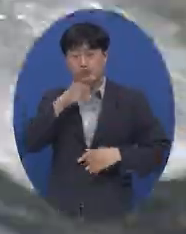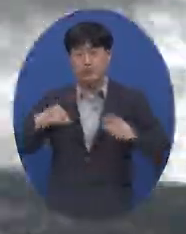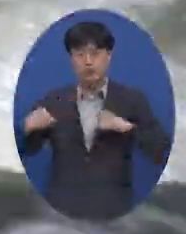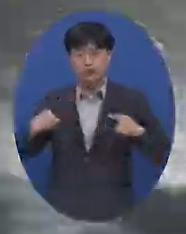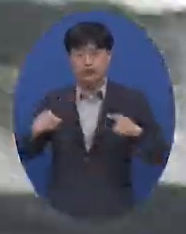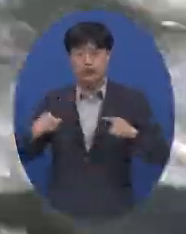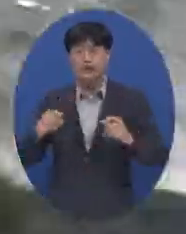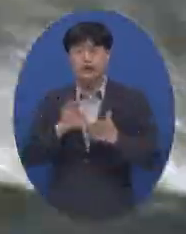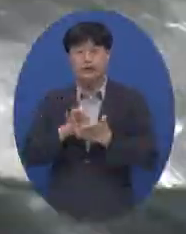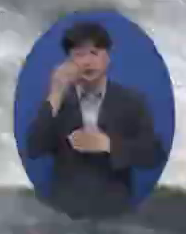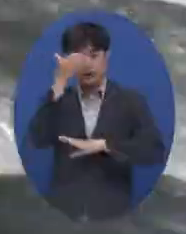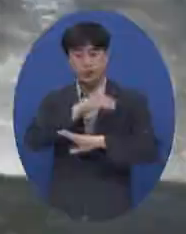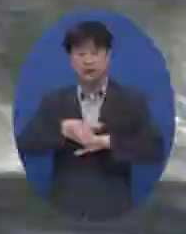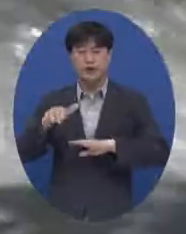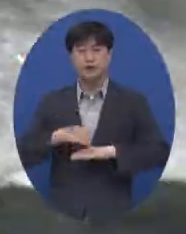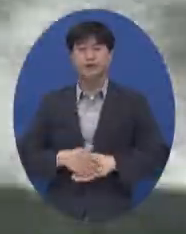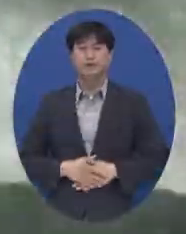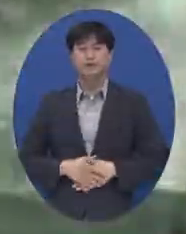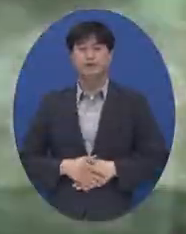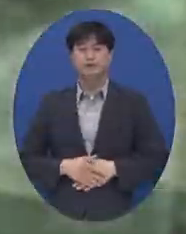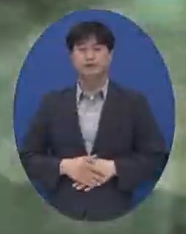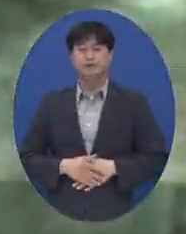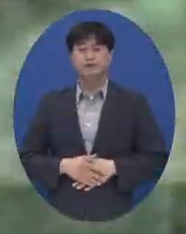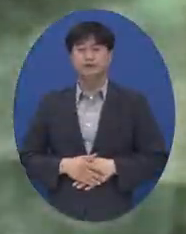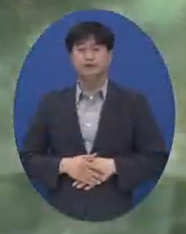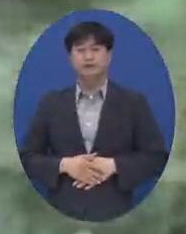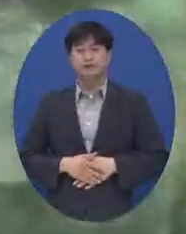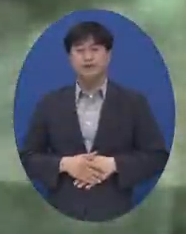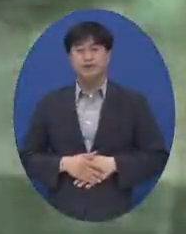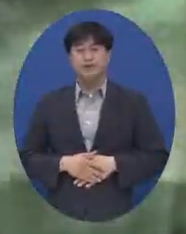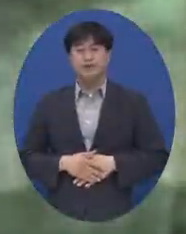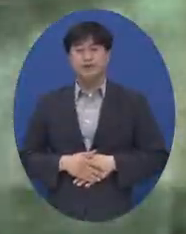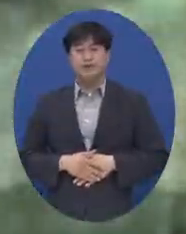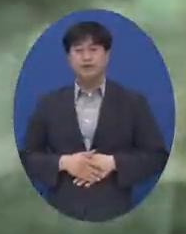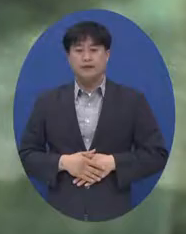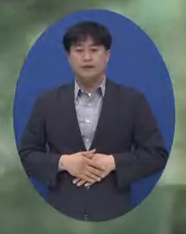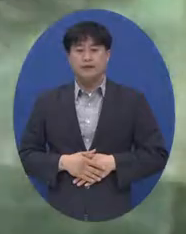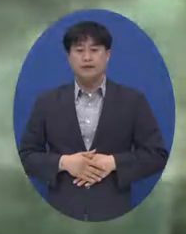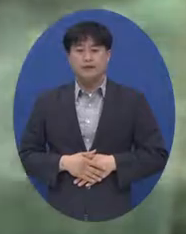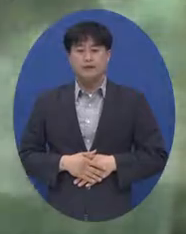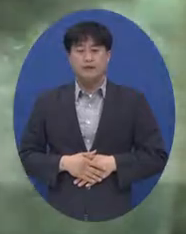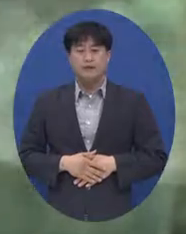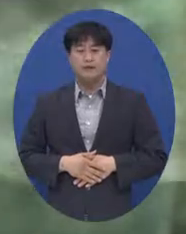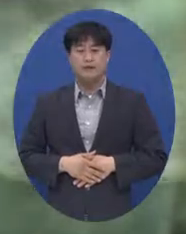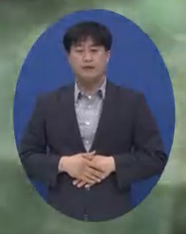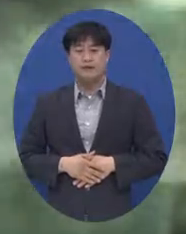수질 정책에 활용할 계획입니다. 경기 CCTV 최창순입니다.